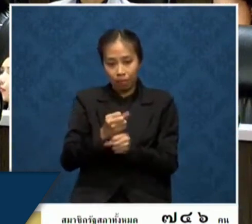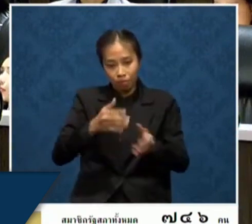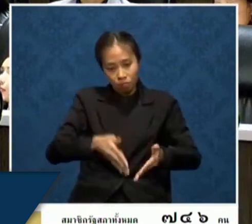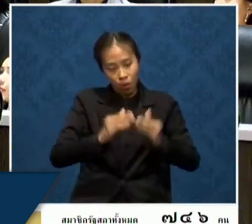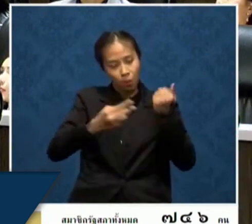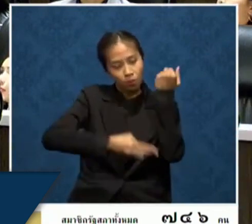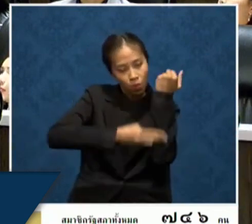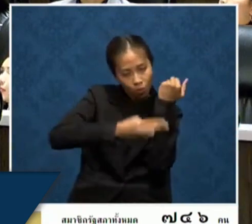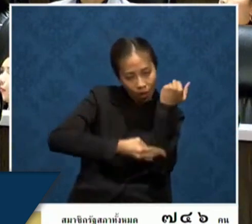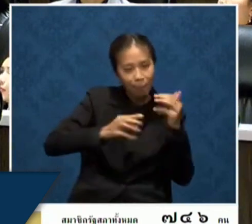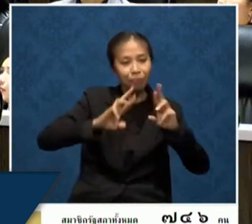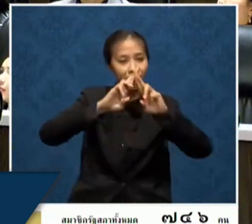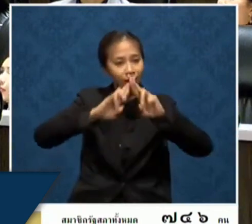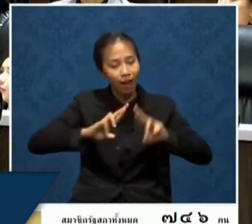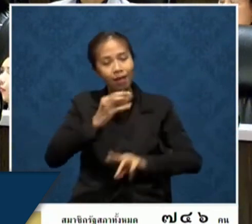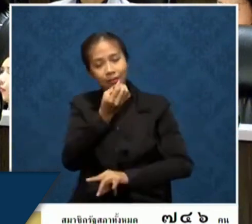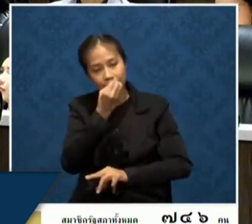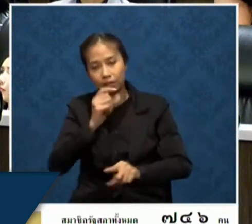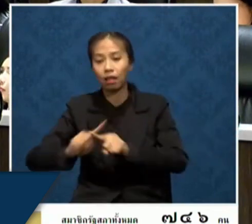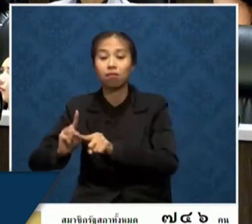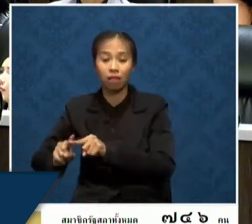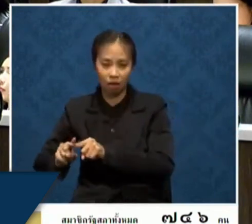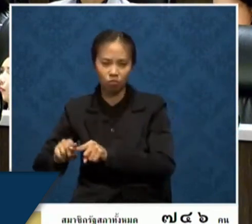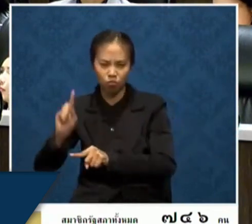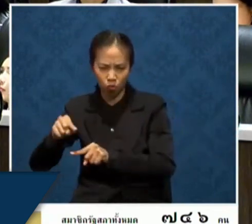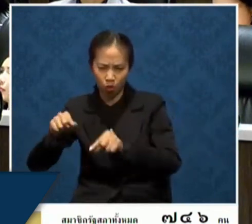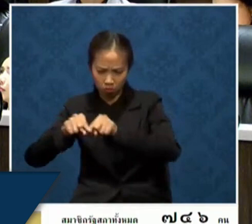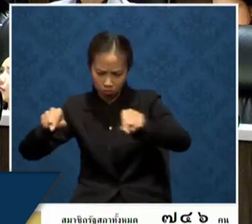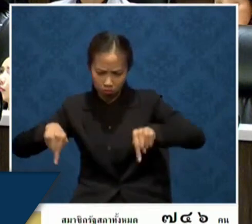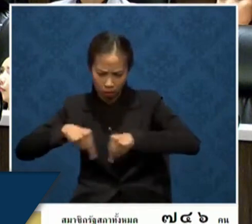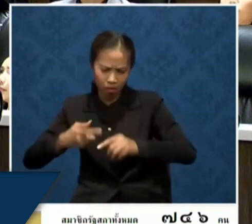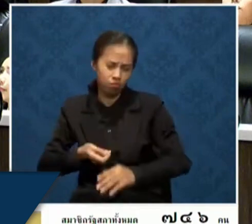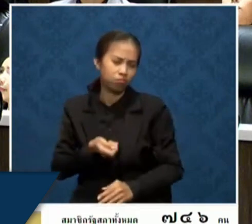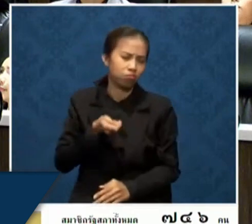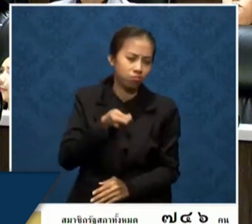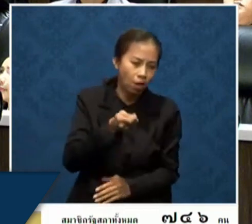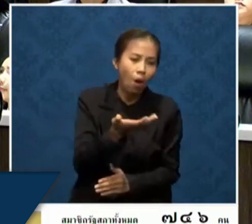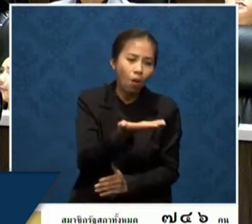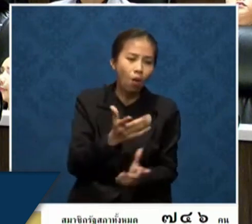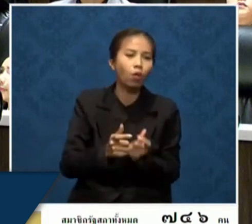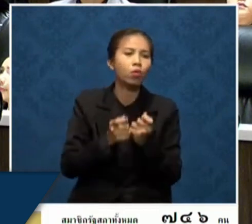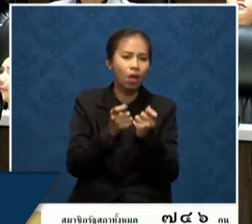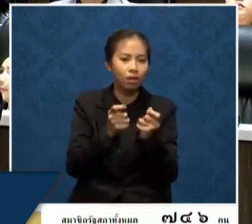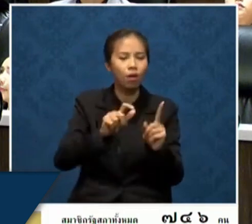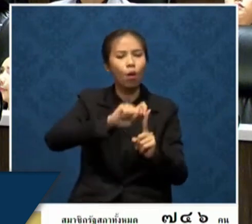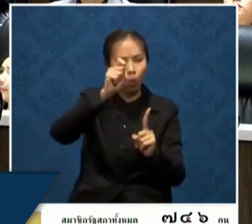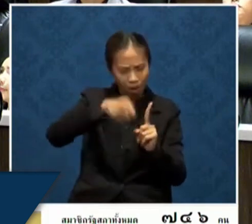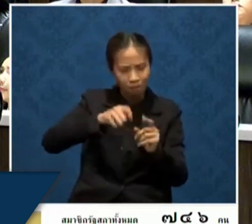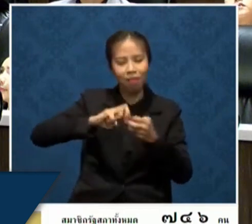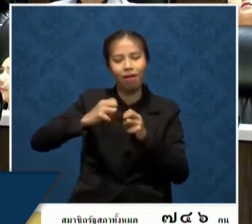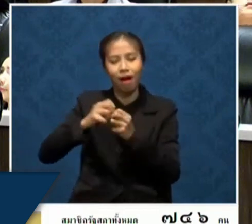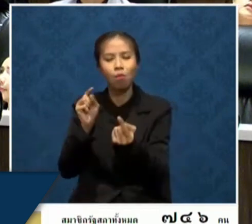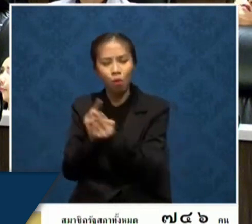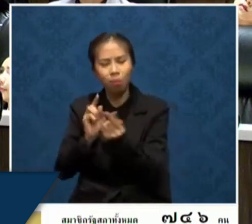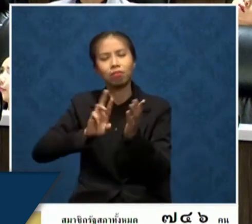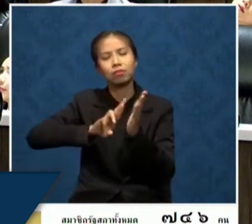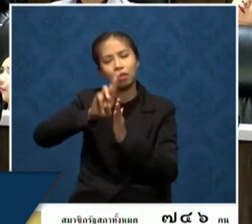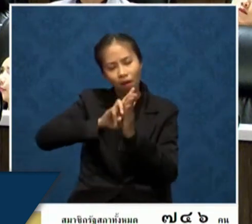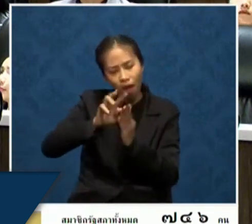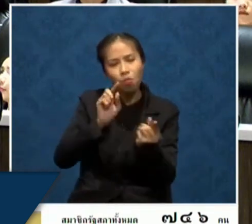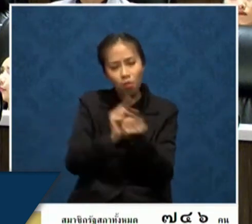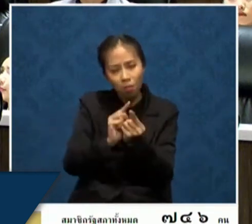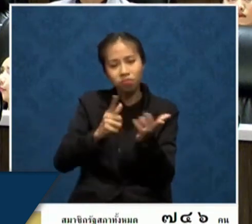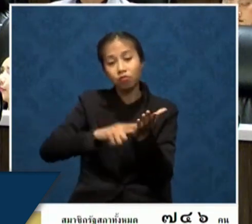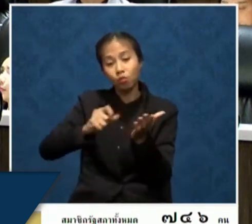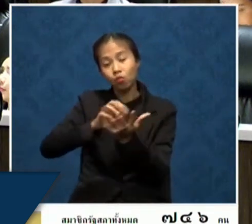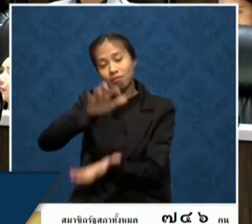สปาร้านอาหารสิ่งเหล่านี้เป็นปัญหาที่เกิดกับคนทั้งประเทศคนโคราชก็เจอคนเชียงรายก็เจอคนสุดประการก็เจ